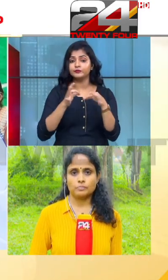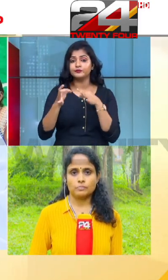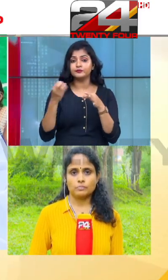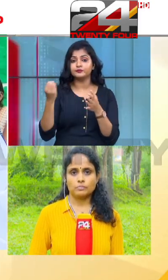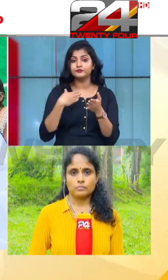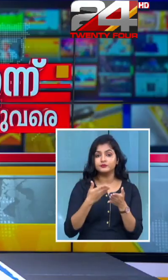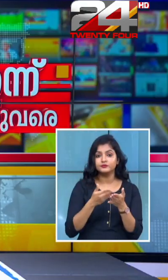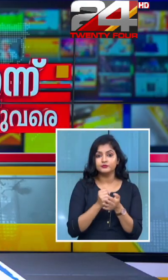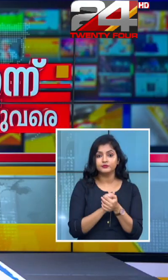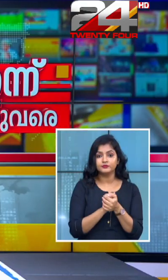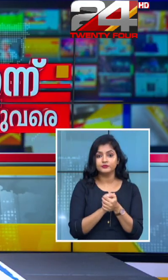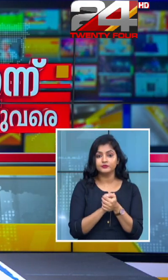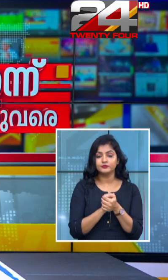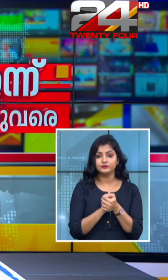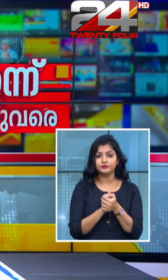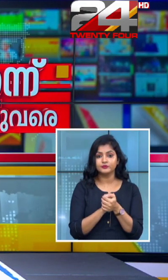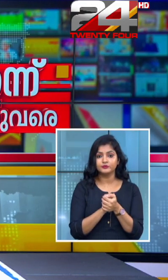മിഥില ബാലനാണ് വിവരങ്ങൾ നൽകിയത്.